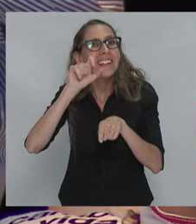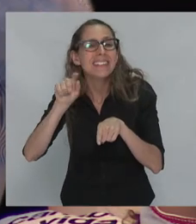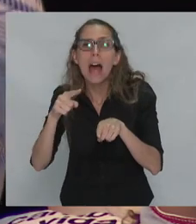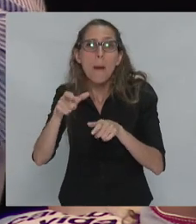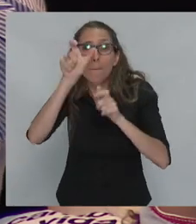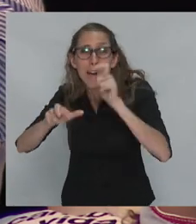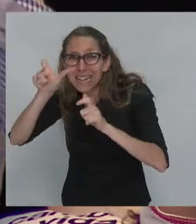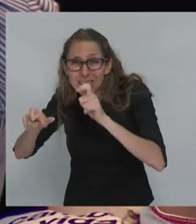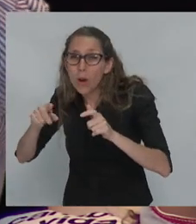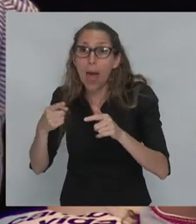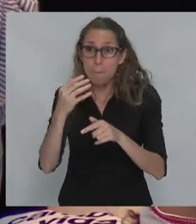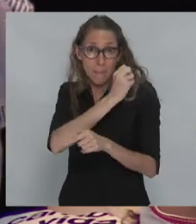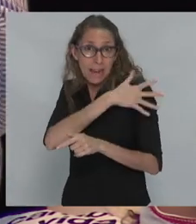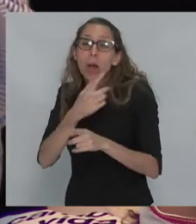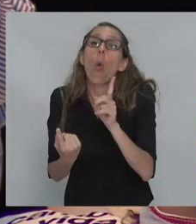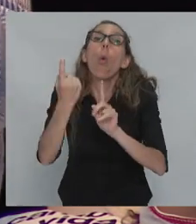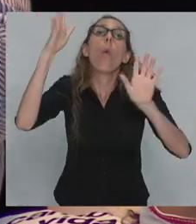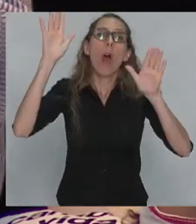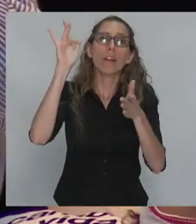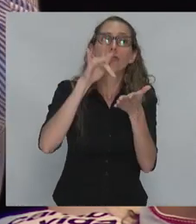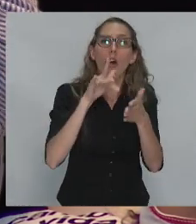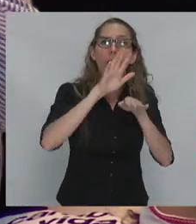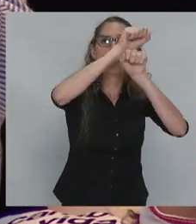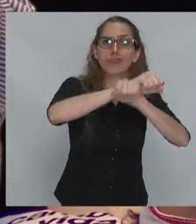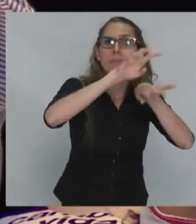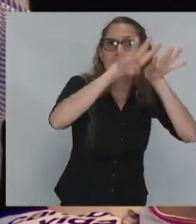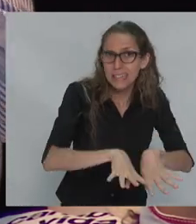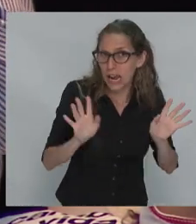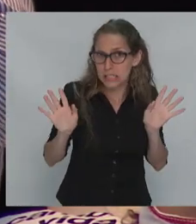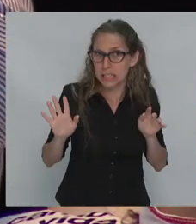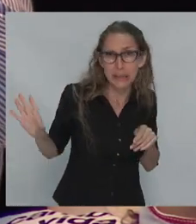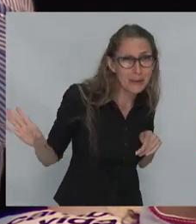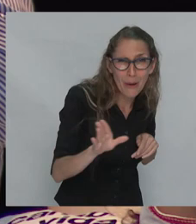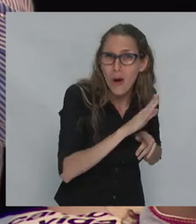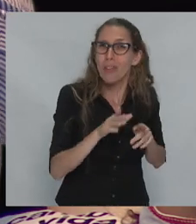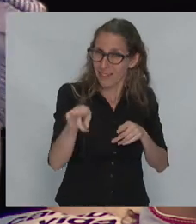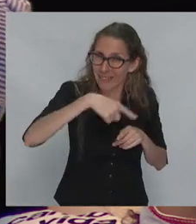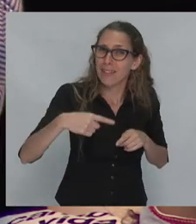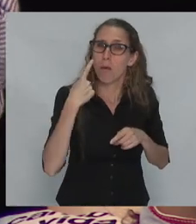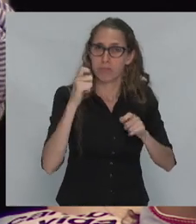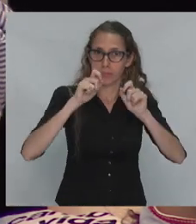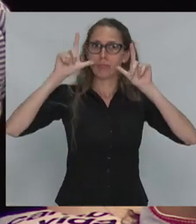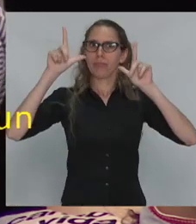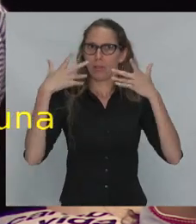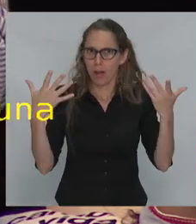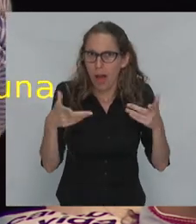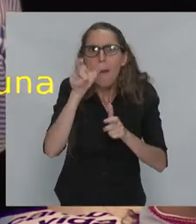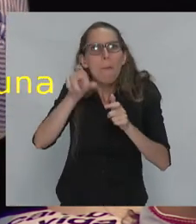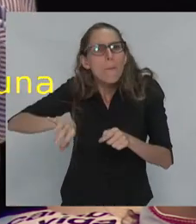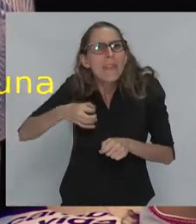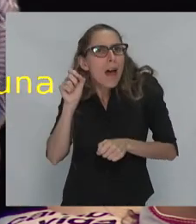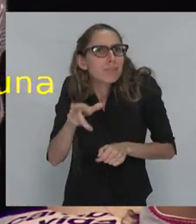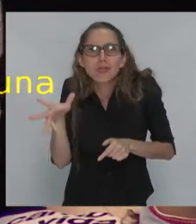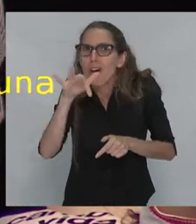idée du poids que cette répression pèse sur la vie quotidienne. La vie quotidienne